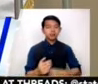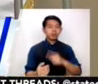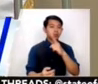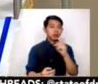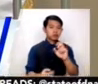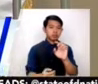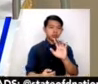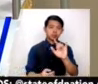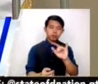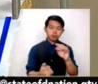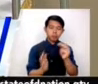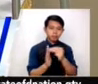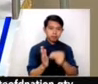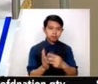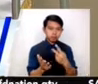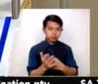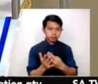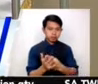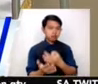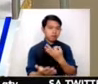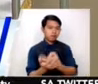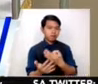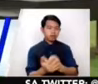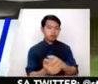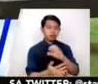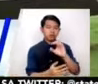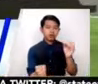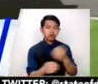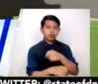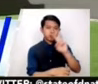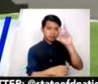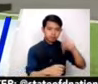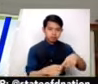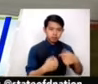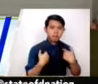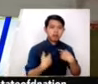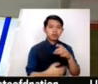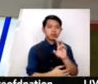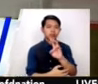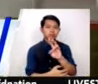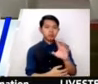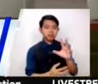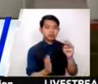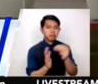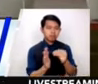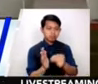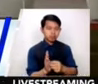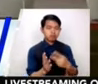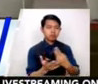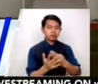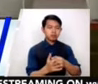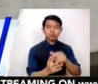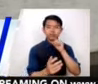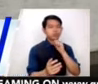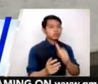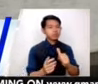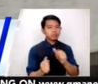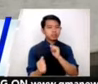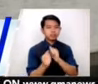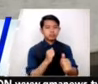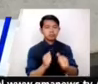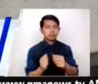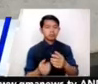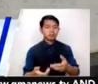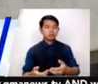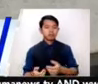ng OVP, 73 million pesos ang pinatawa ng Notice of Disallowance ng Commission on Audit. Ang Notice of Disallowance ay ini-issue ng